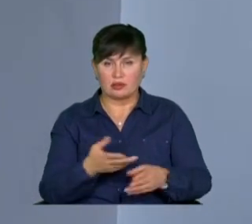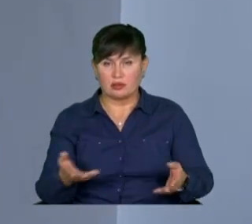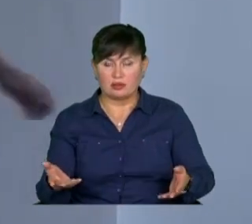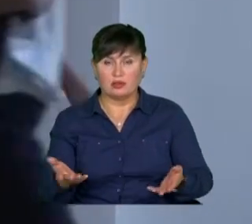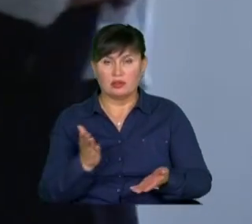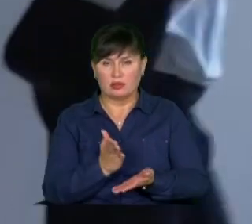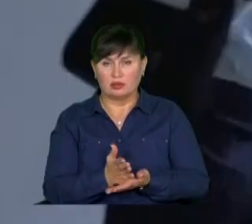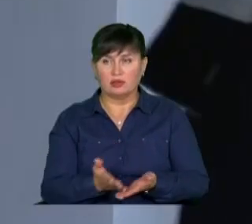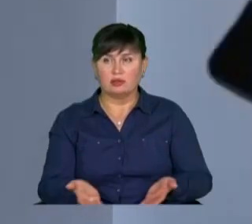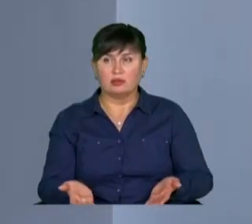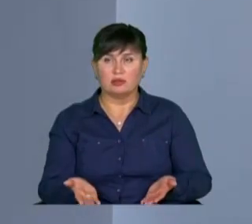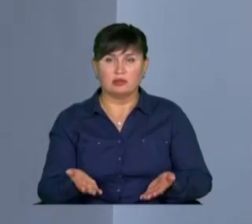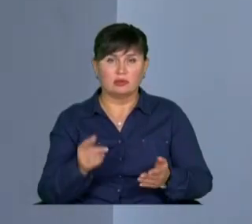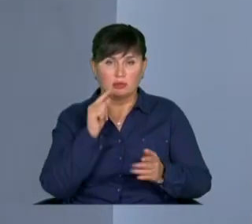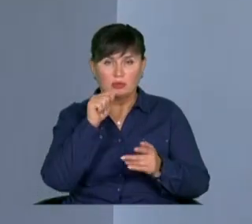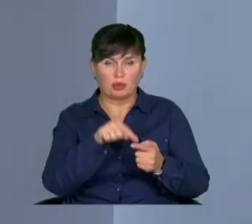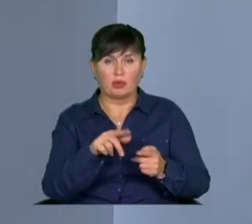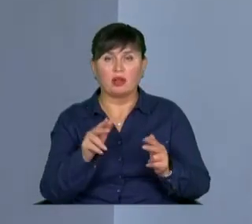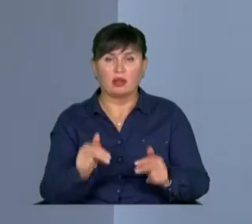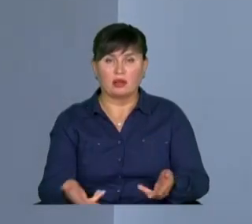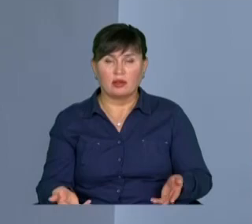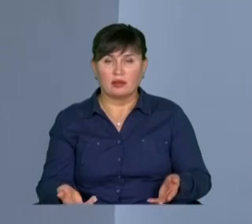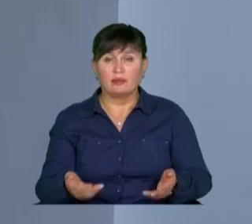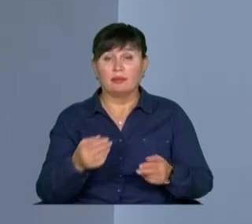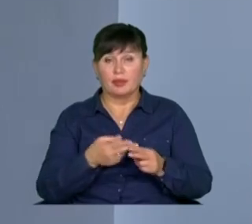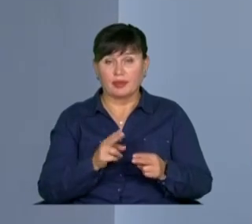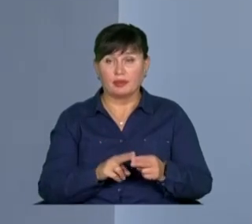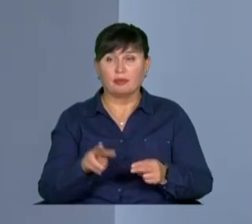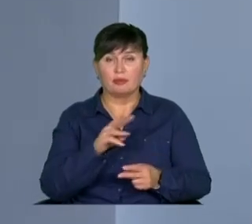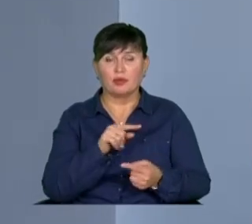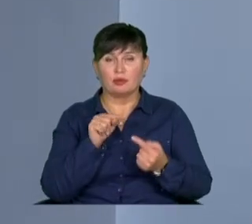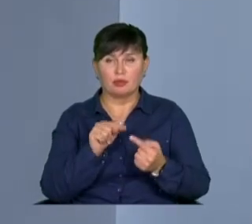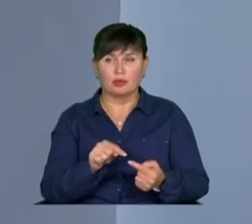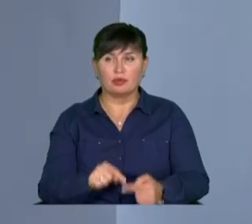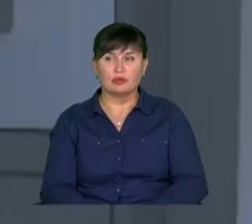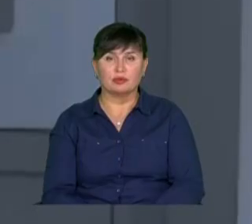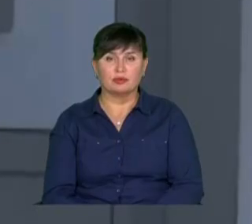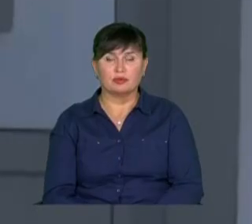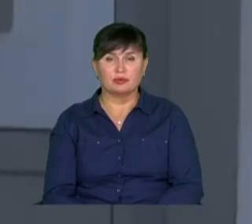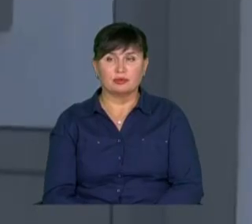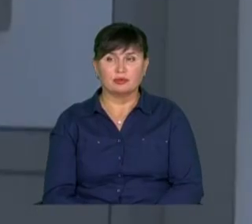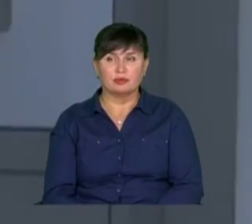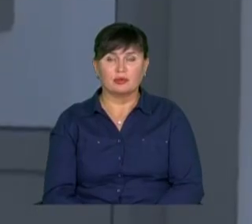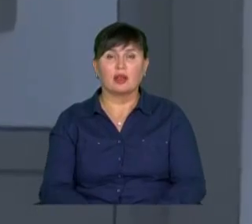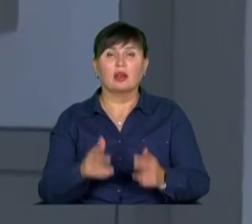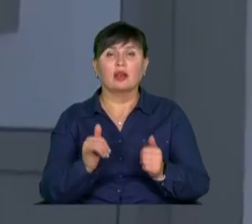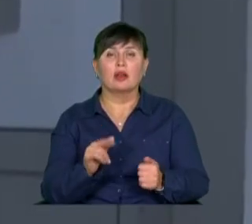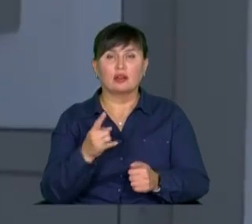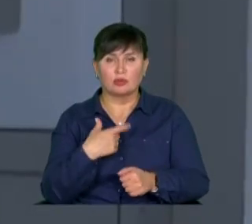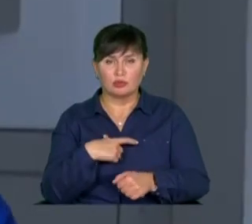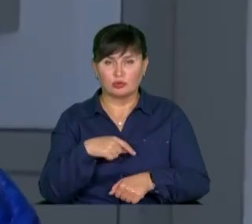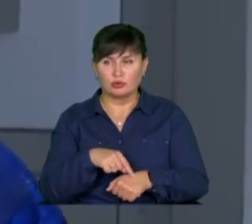говорит. Она как-то попала туда, его кровь. Поэтому мы против дальнейшего расследования. Как себя сейчас ребенок